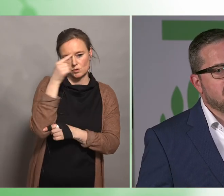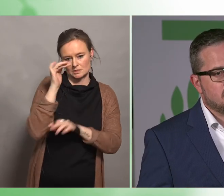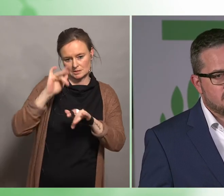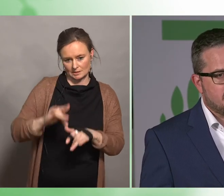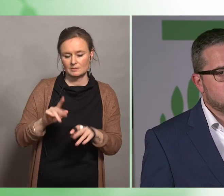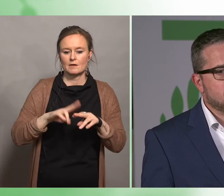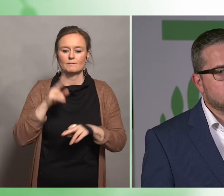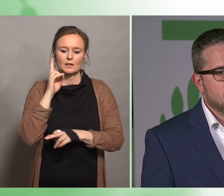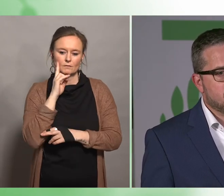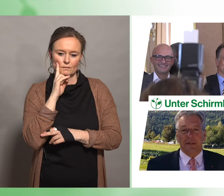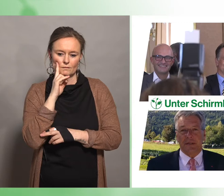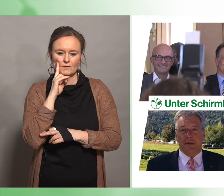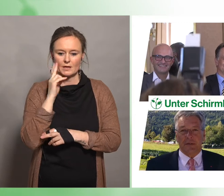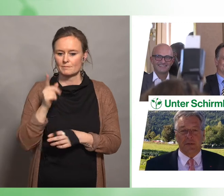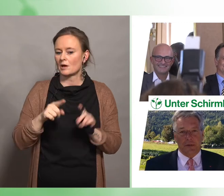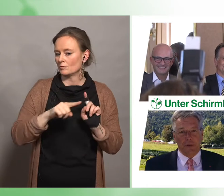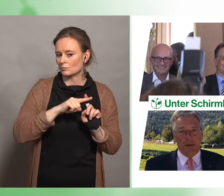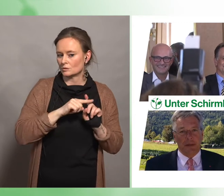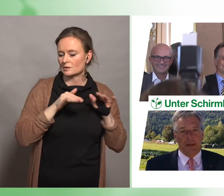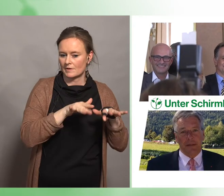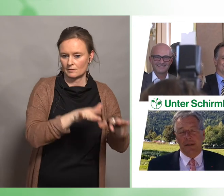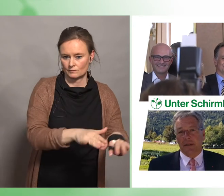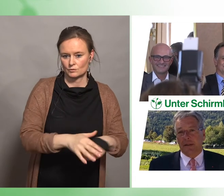verändert viele Unternehmen zum Positiven.